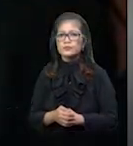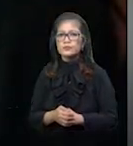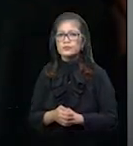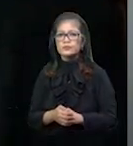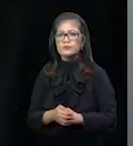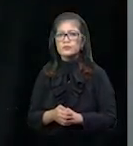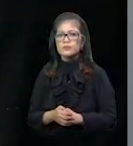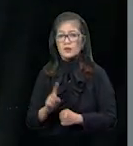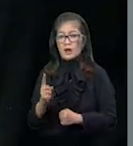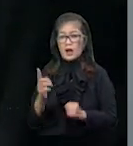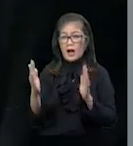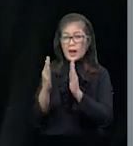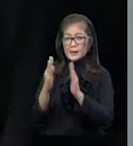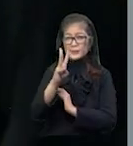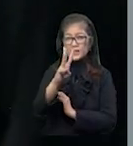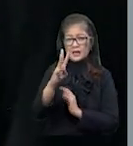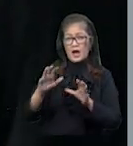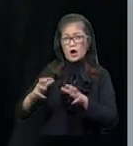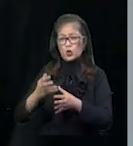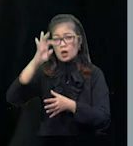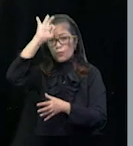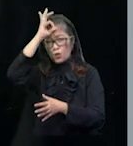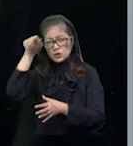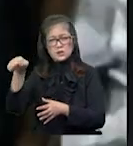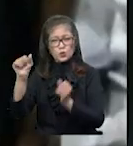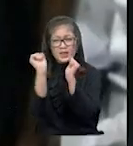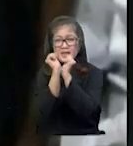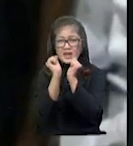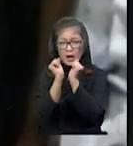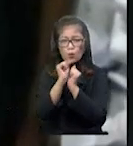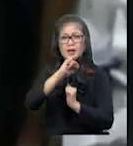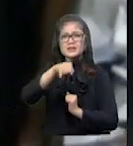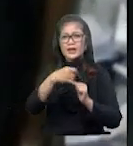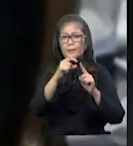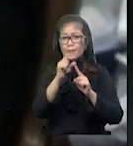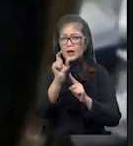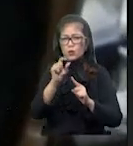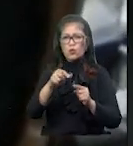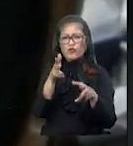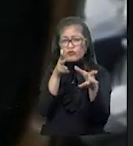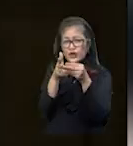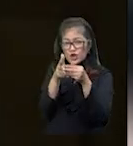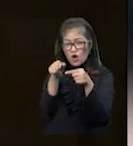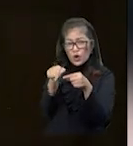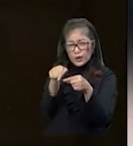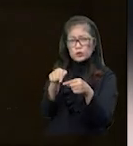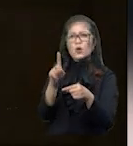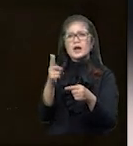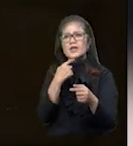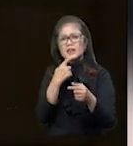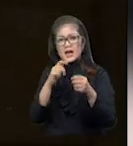di hadapan 3 anggota polisi sebagai terdakwa jaksa penuntut umum memutar video tragedi suporter